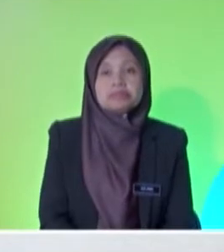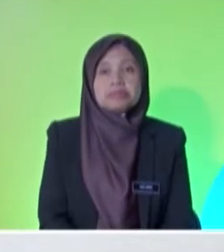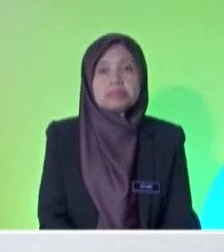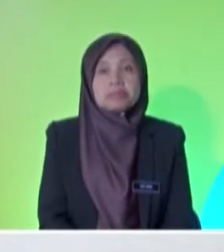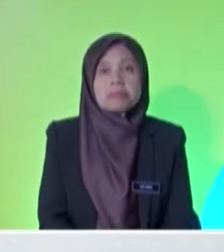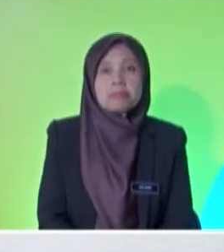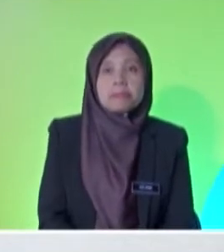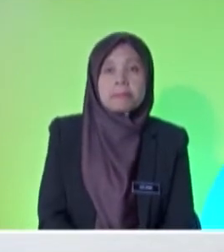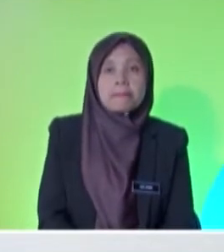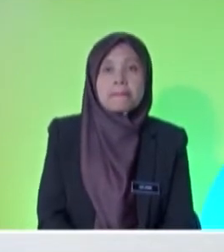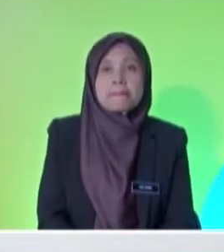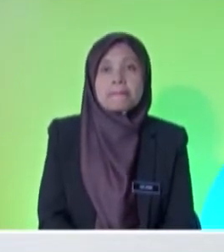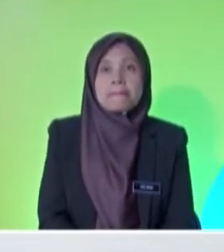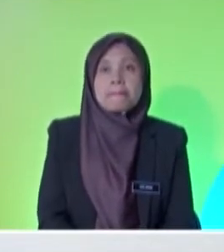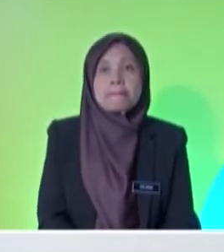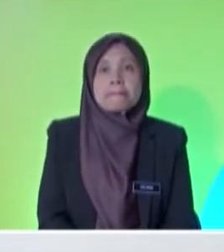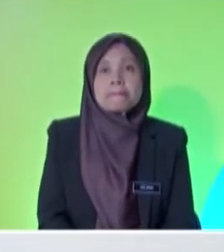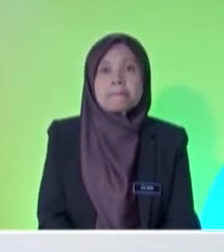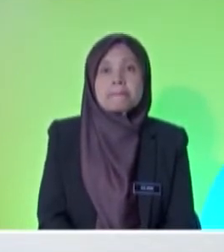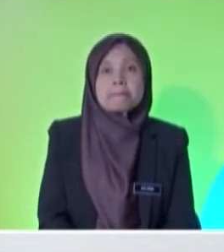betul Eh betul